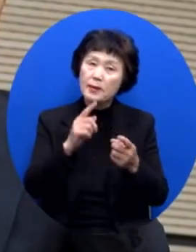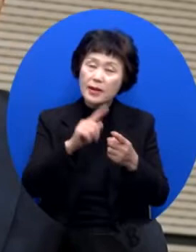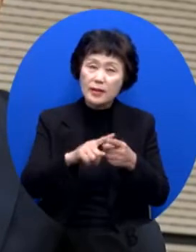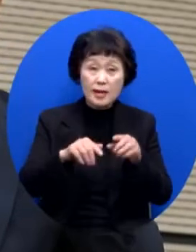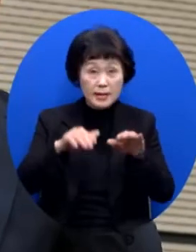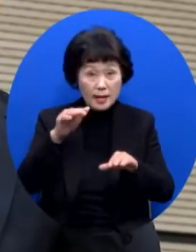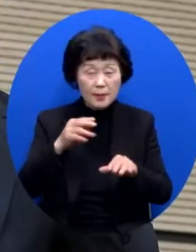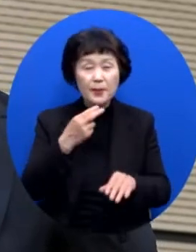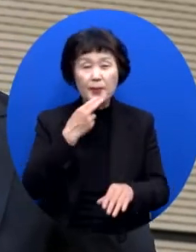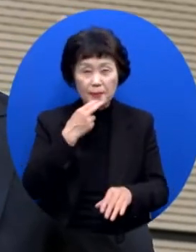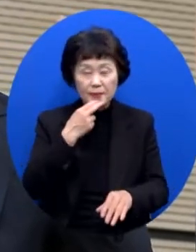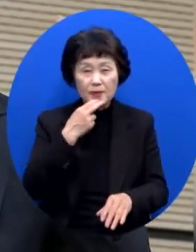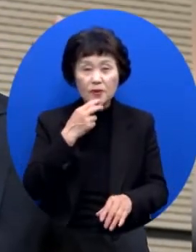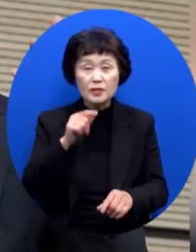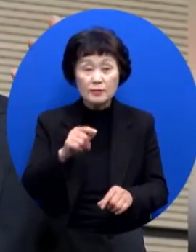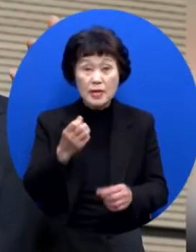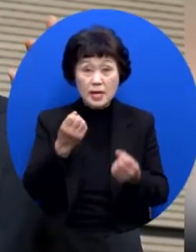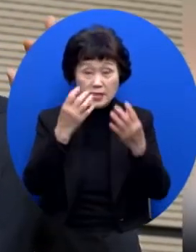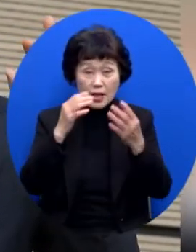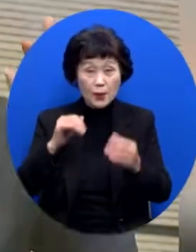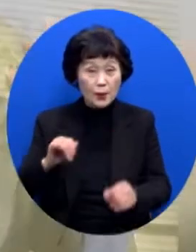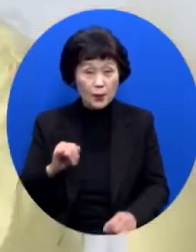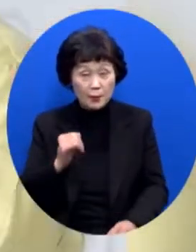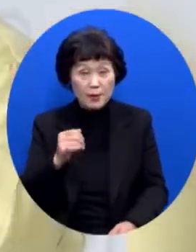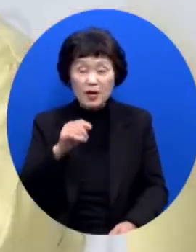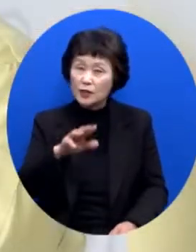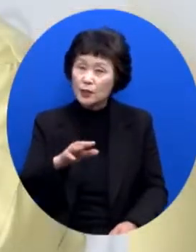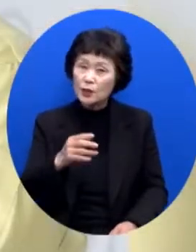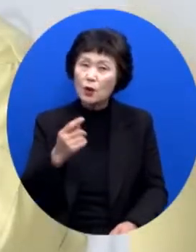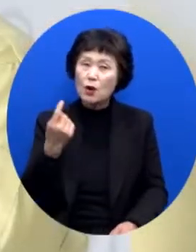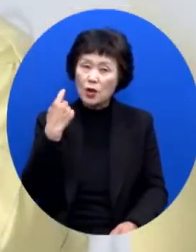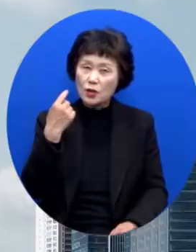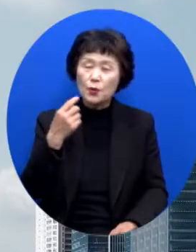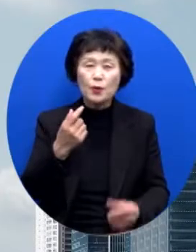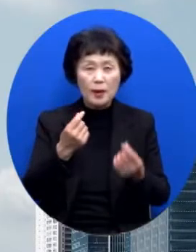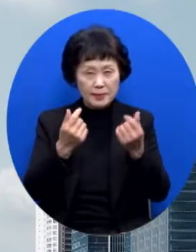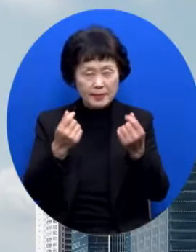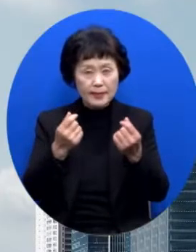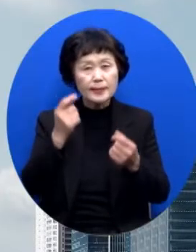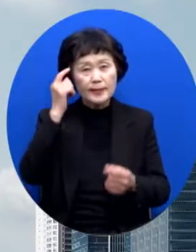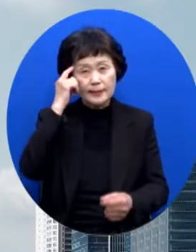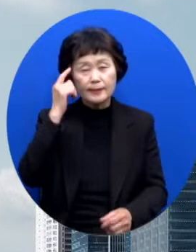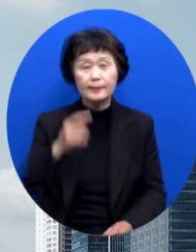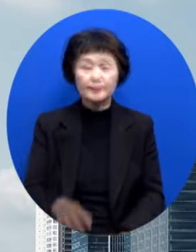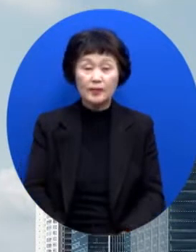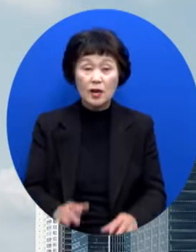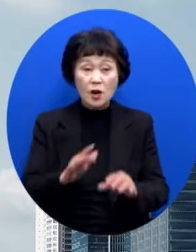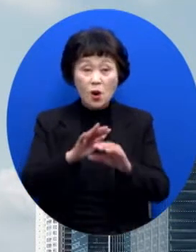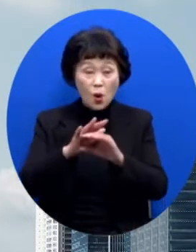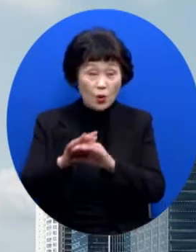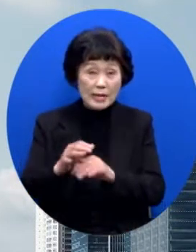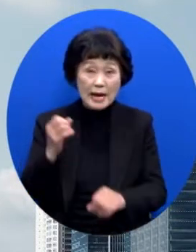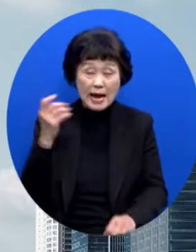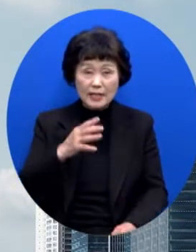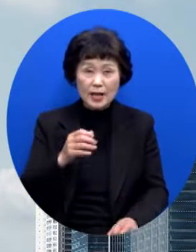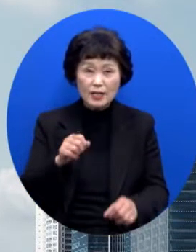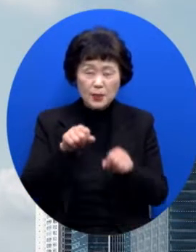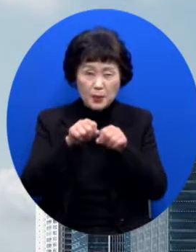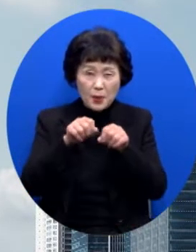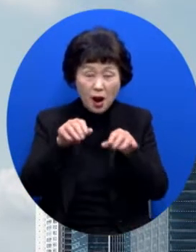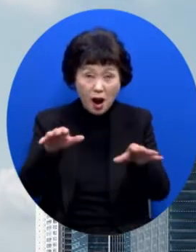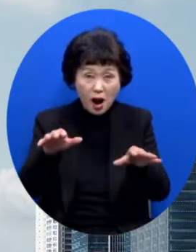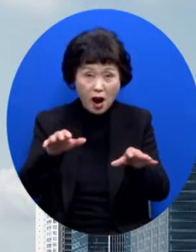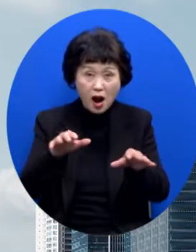것처럼 새 변이도 그럴 가능성이 클 것으로 보고 있다고 설명했습니다. 코로나가 다시 유행할 가능성에